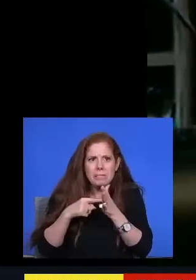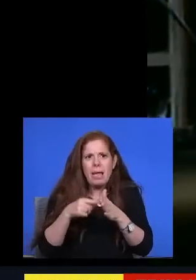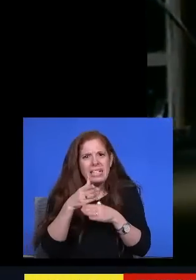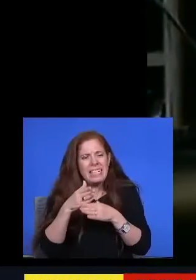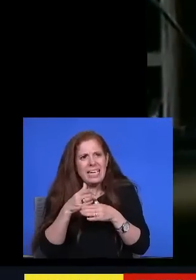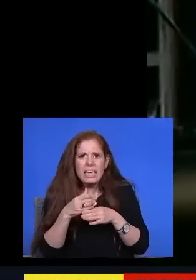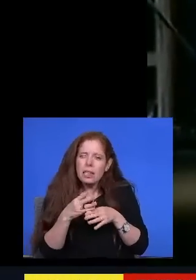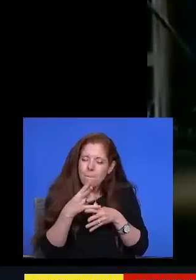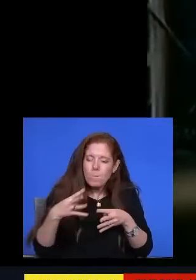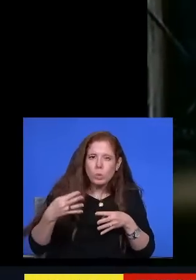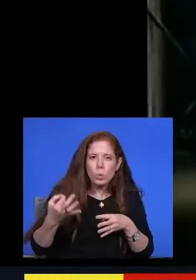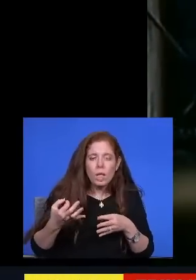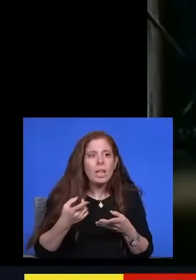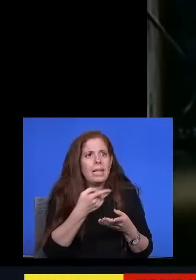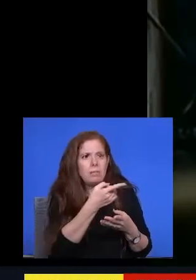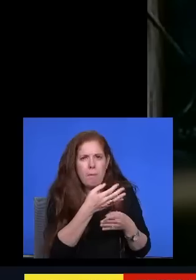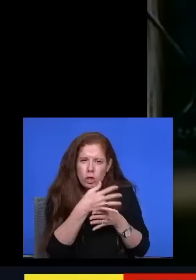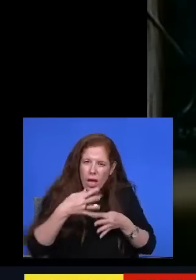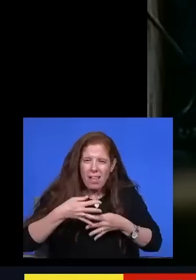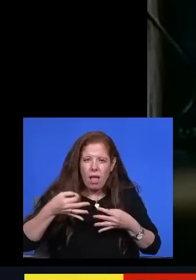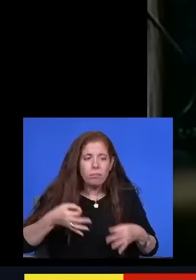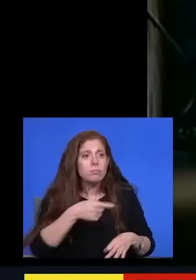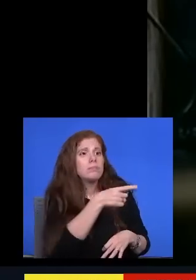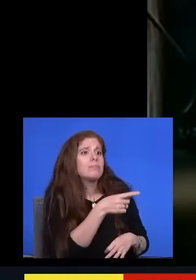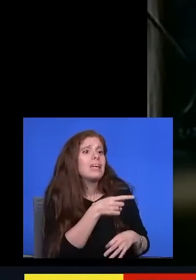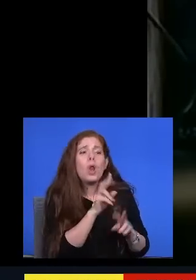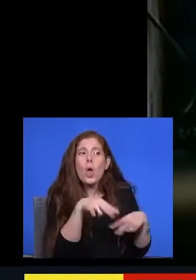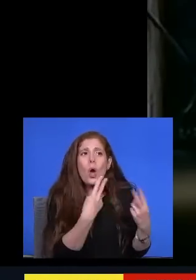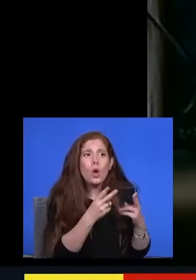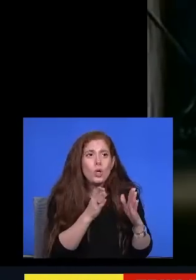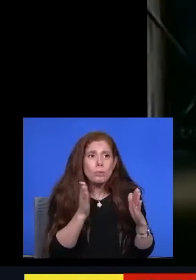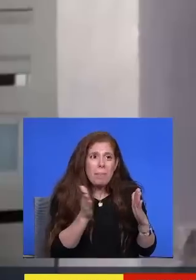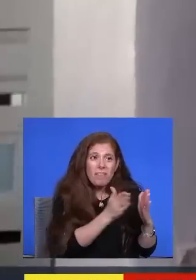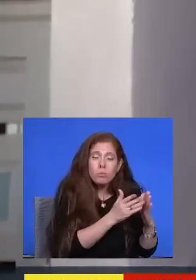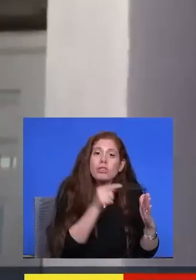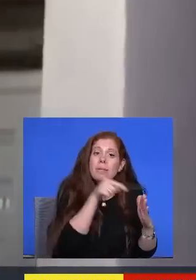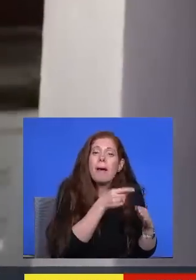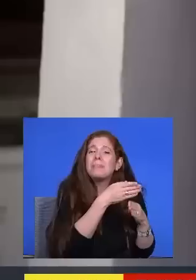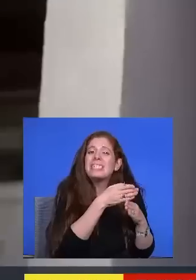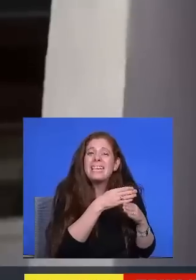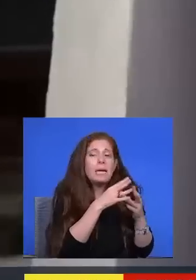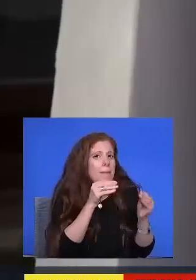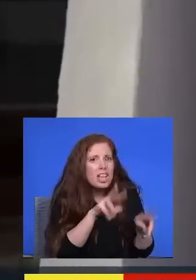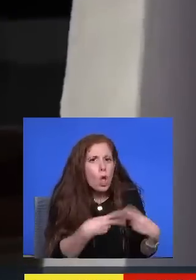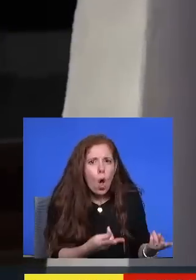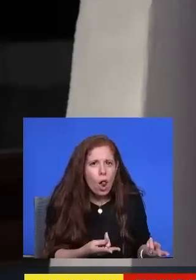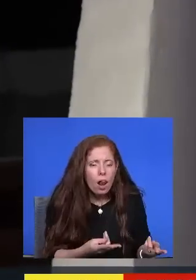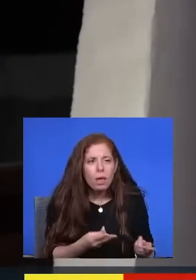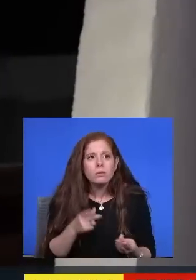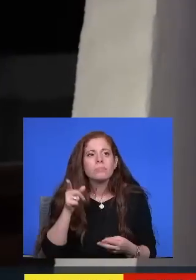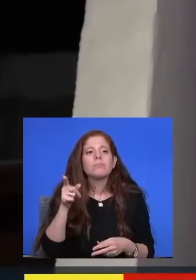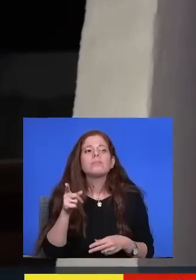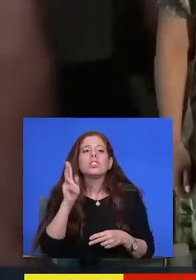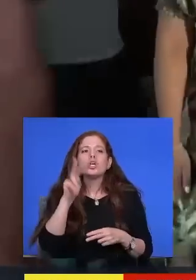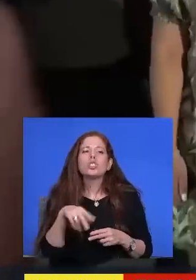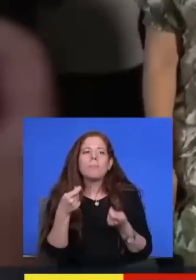להיות בחיים עוד גם נקודות כאלה במרווחים שווים שזה בא מסכין יפני. יש גם סוגיות שבולטות בשיח